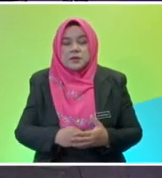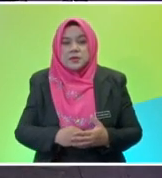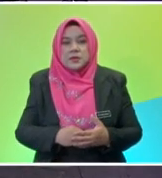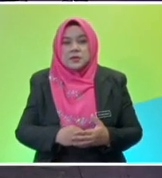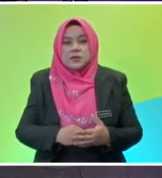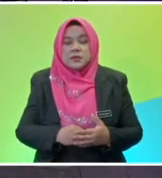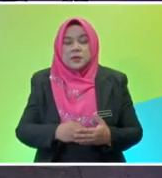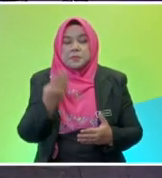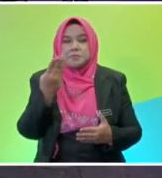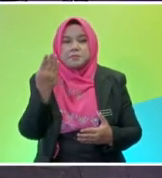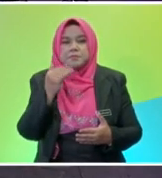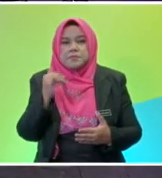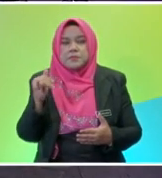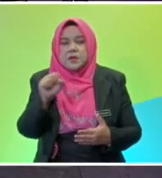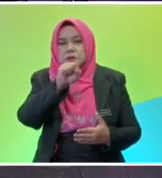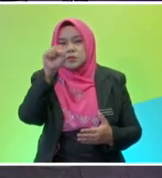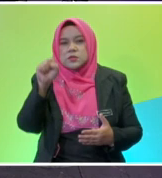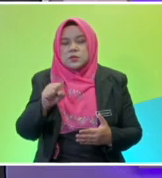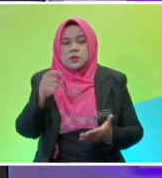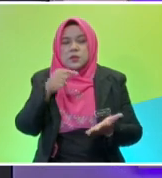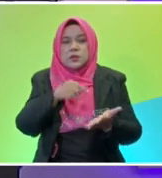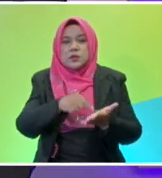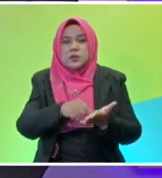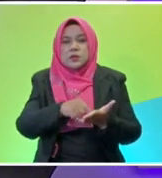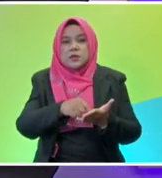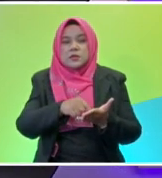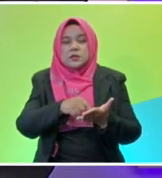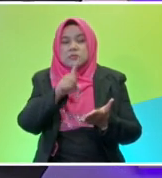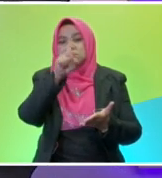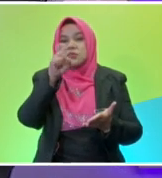biasanya soalnya nih di utara